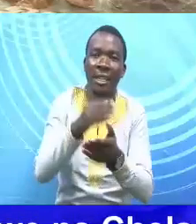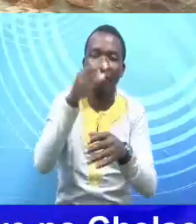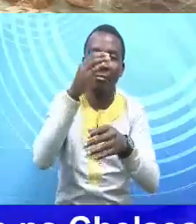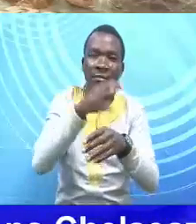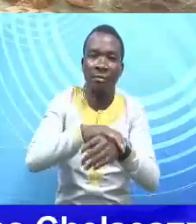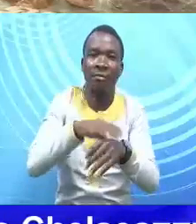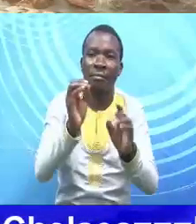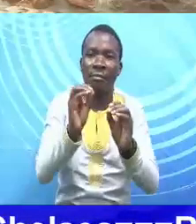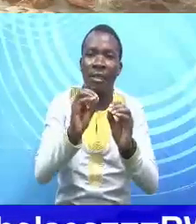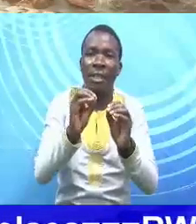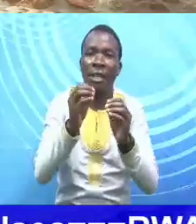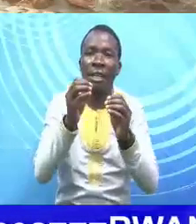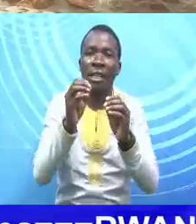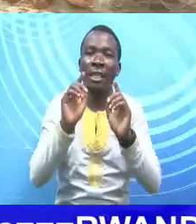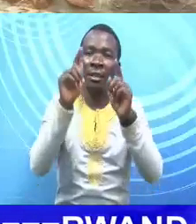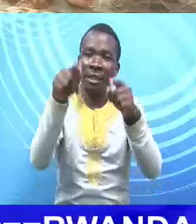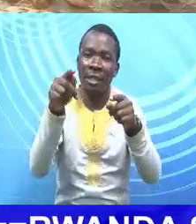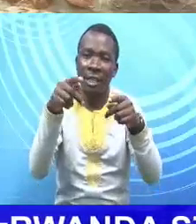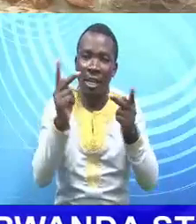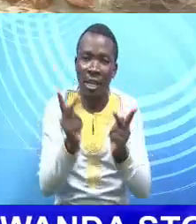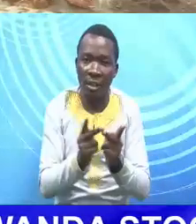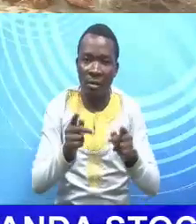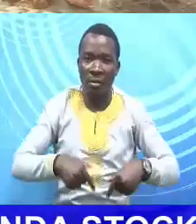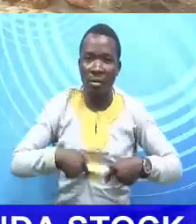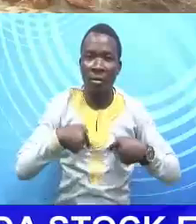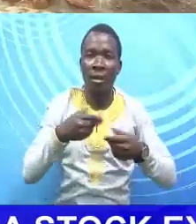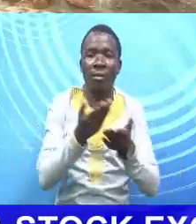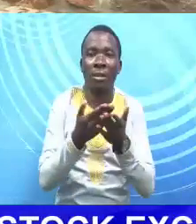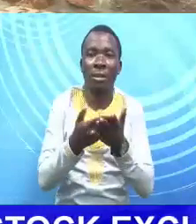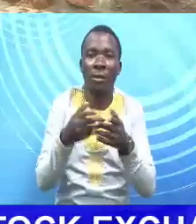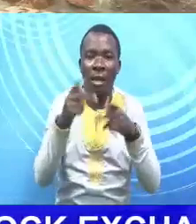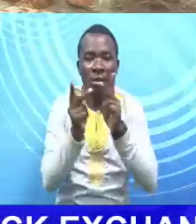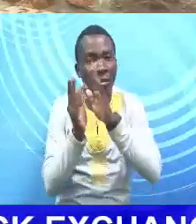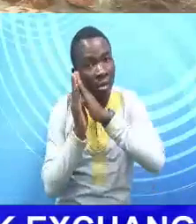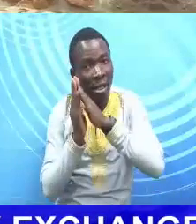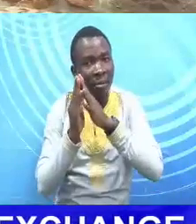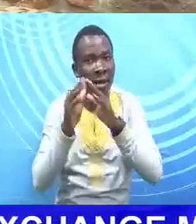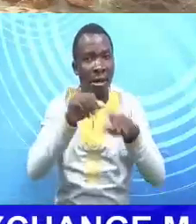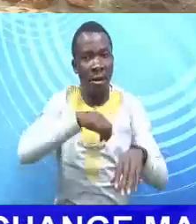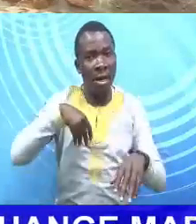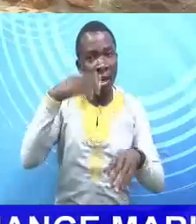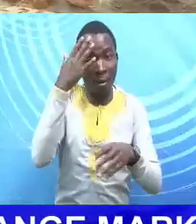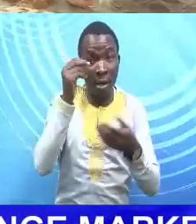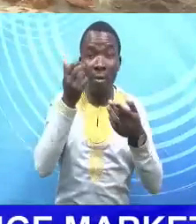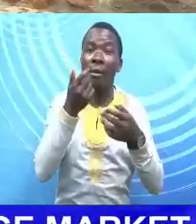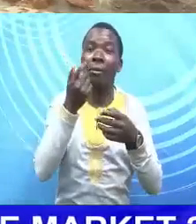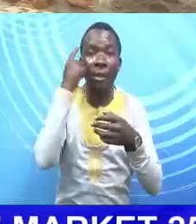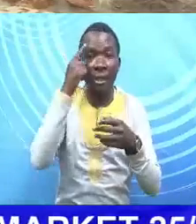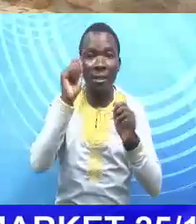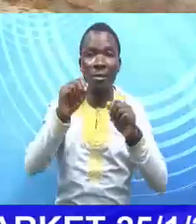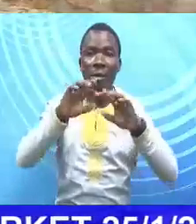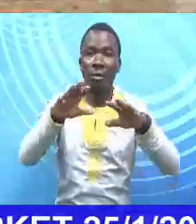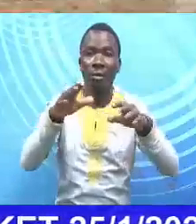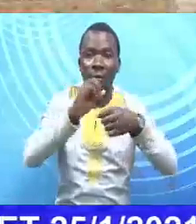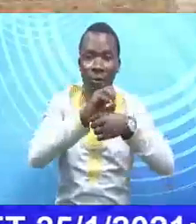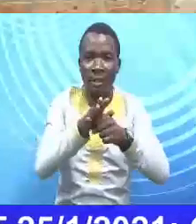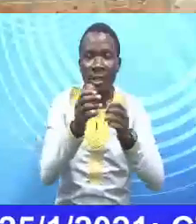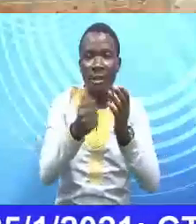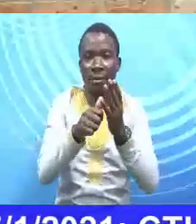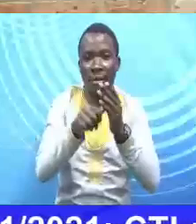ko turubazanire iki cyorezo ubwo urumva bari ibibazo no kurara hejo ukuntu umuntu akongera akarara ahangaha ni ibibazo birebire